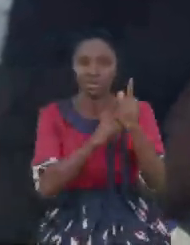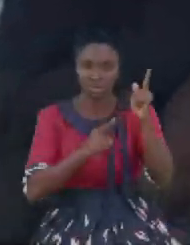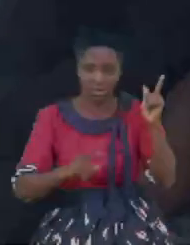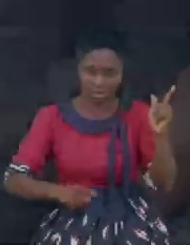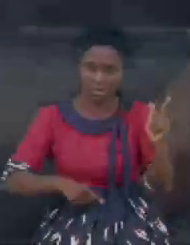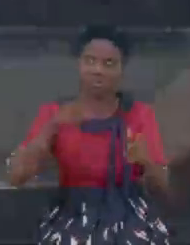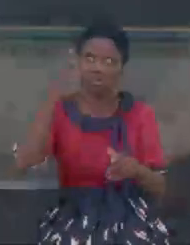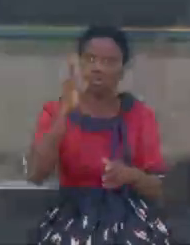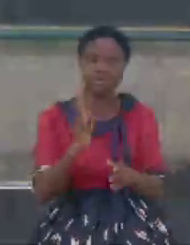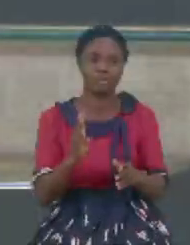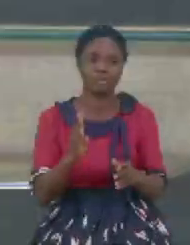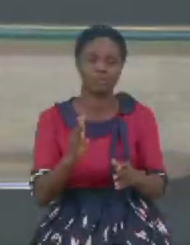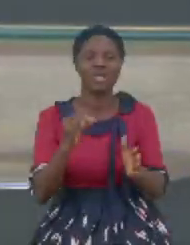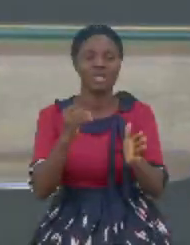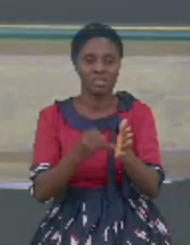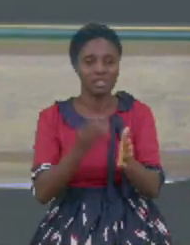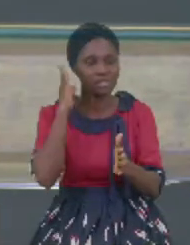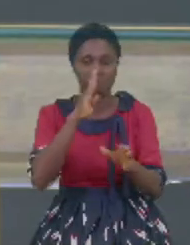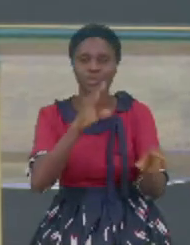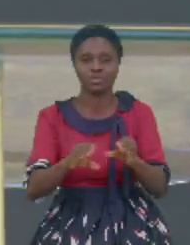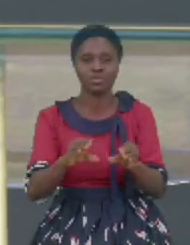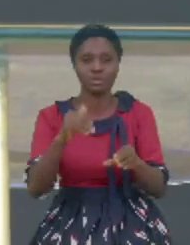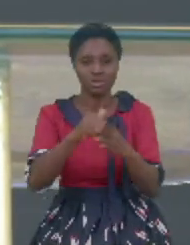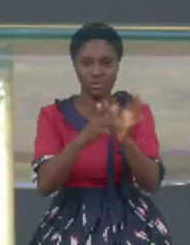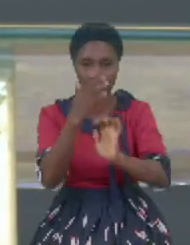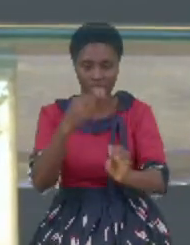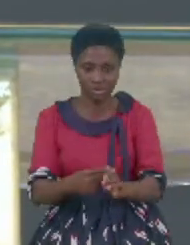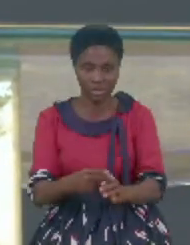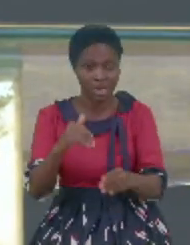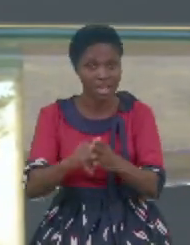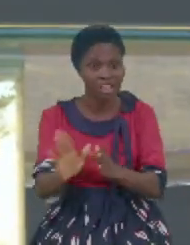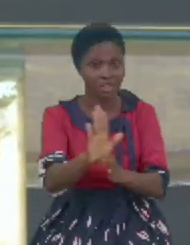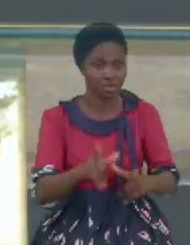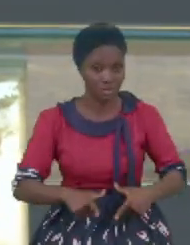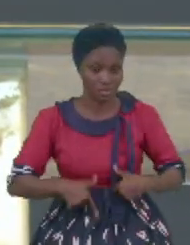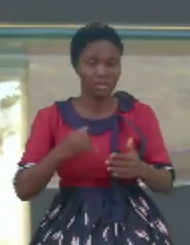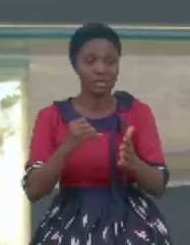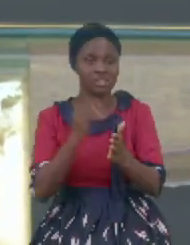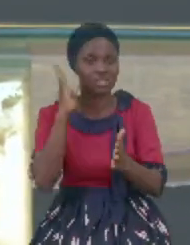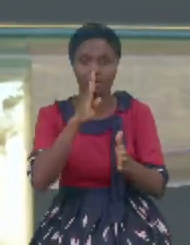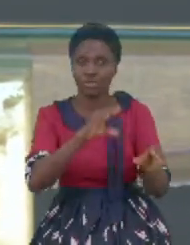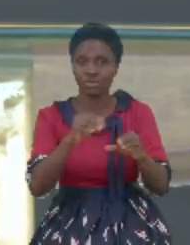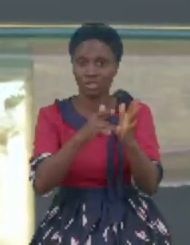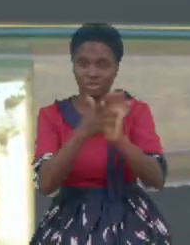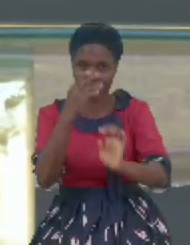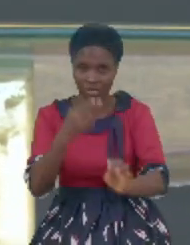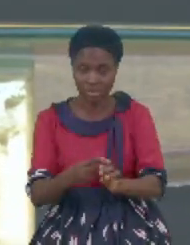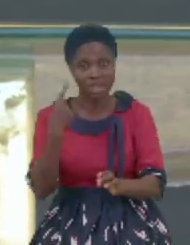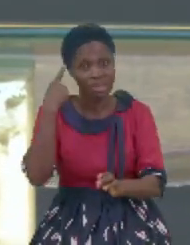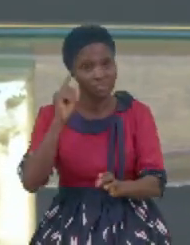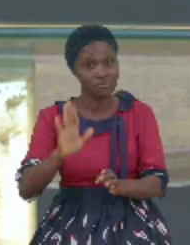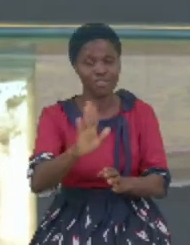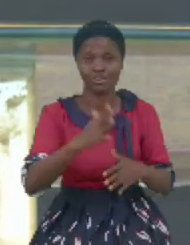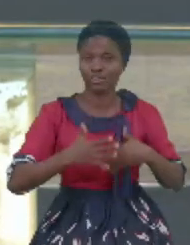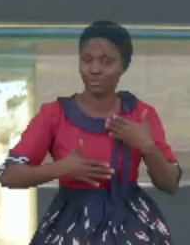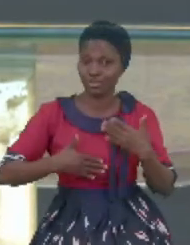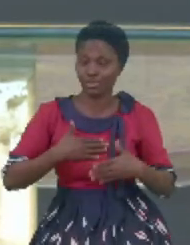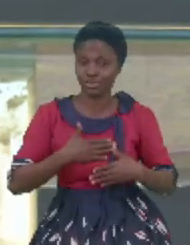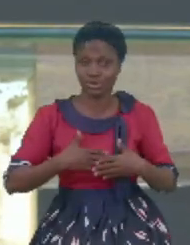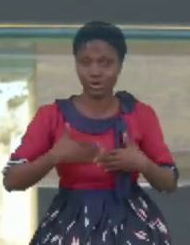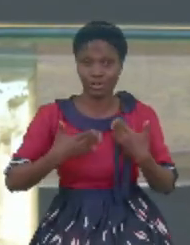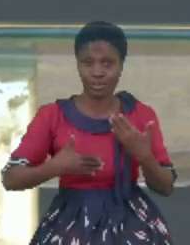dit le Seigneur l'Éternel. Ce sera accompli. Dans votre vie, ce sera fait. Pour votre joie,